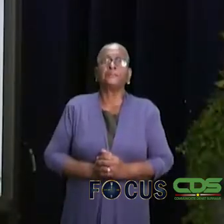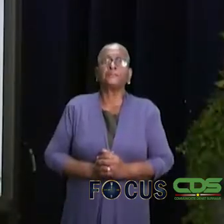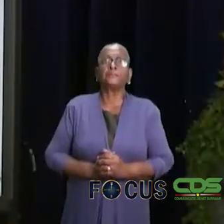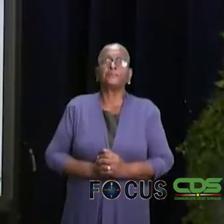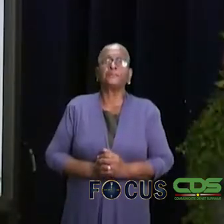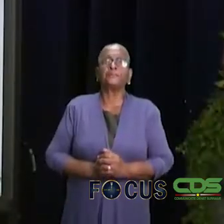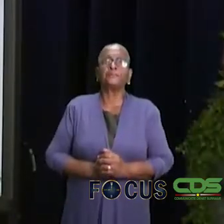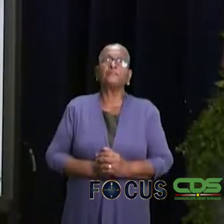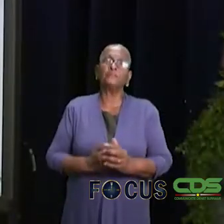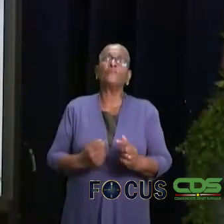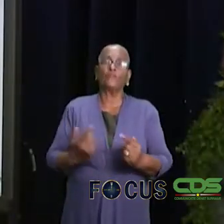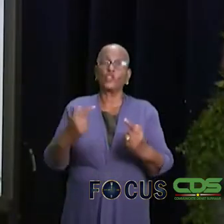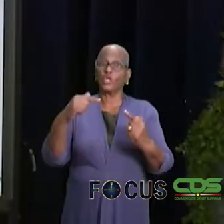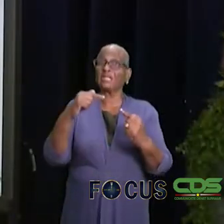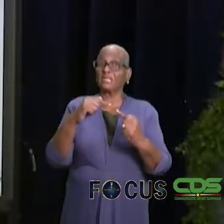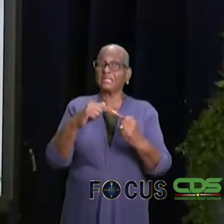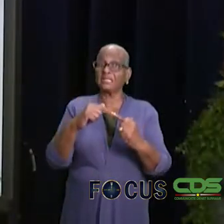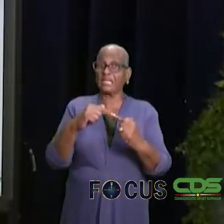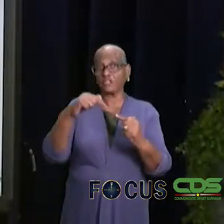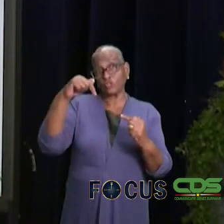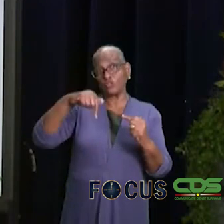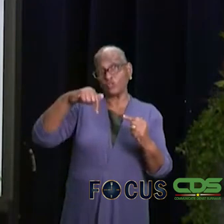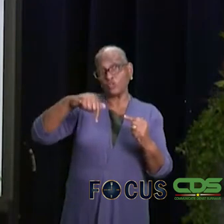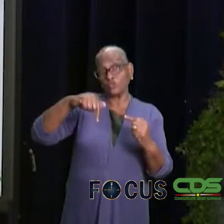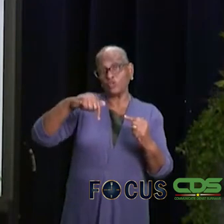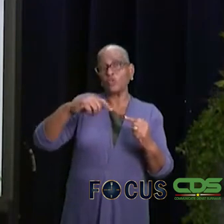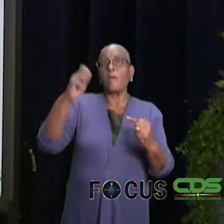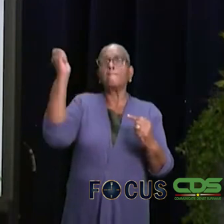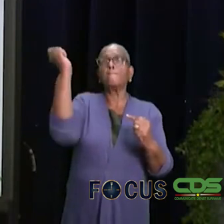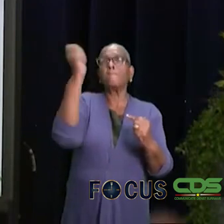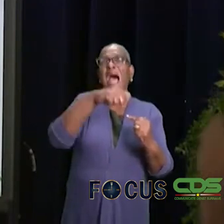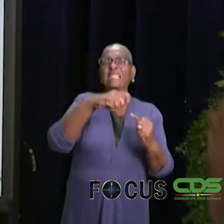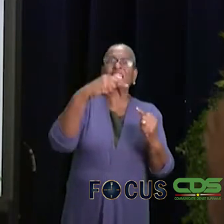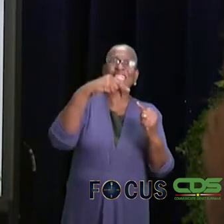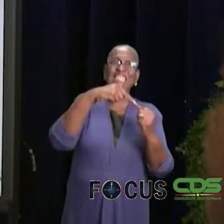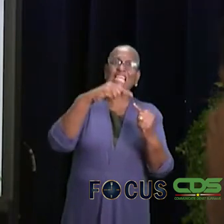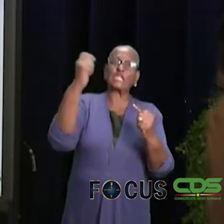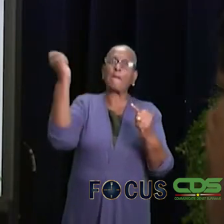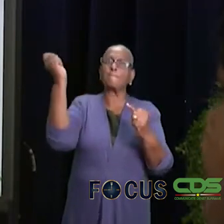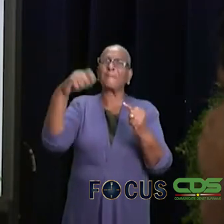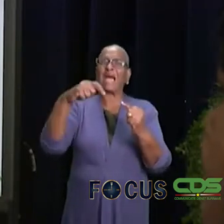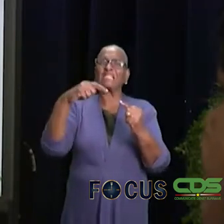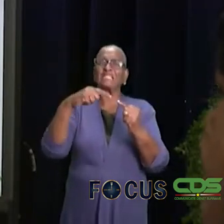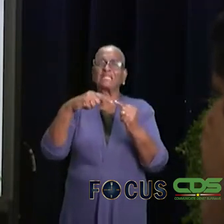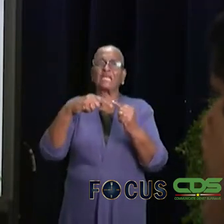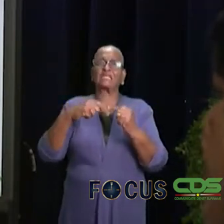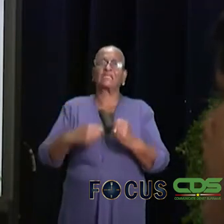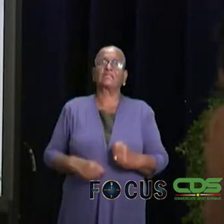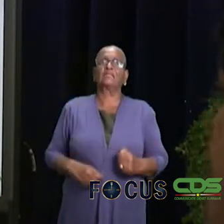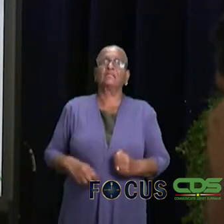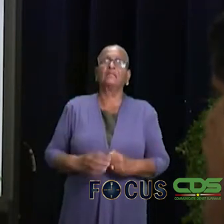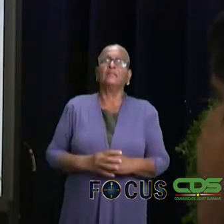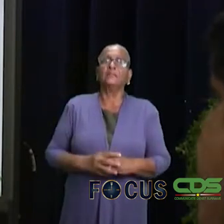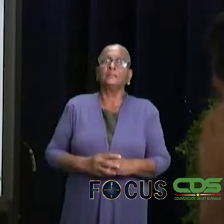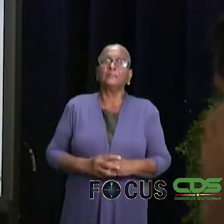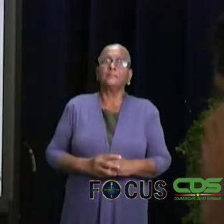Dus weer een aantal testen dat zijn gedaan op maandbasis. En dan zien we weer dat, wat ik eerder zei, derde golf